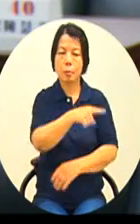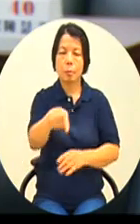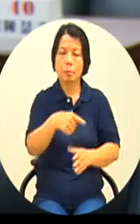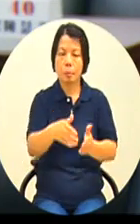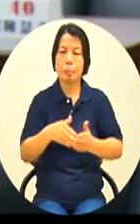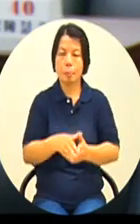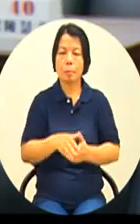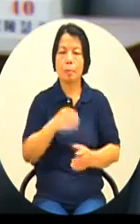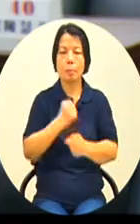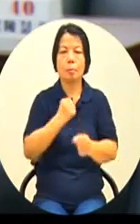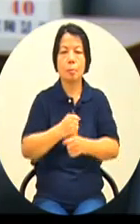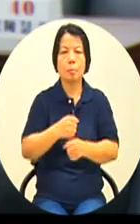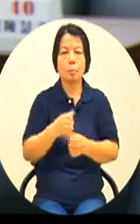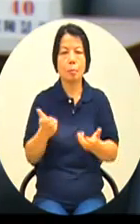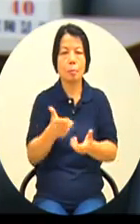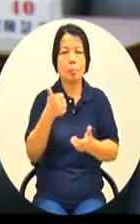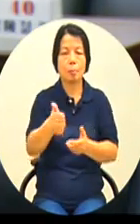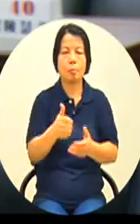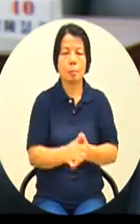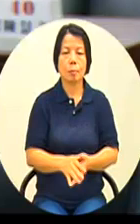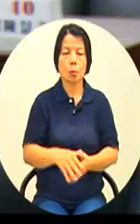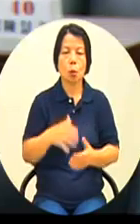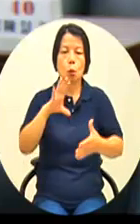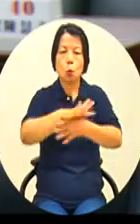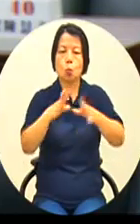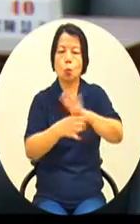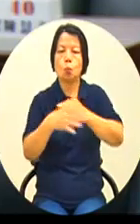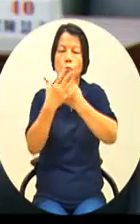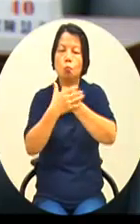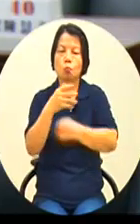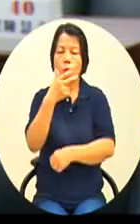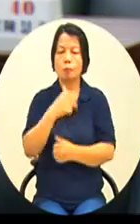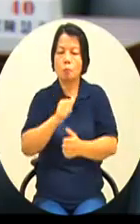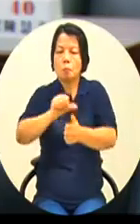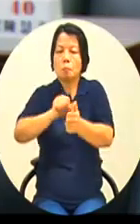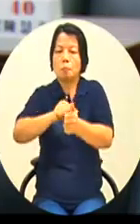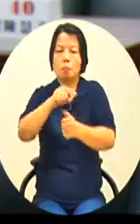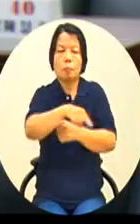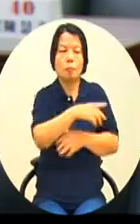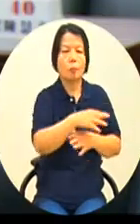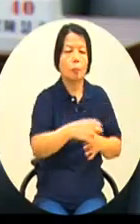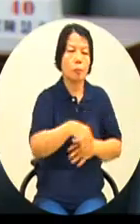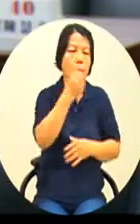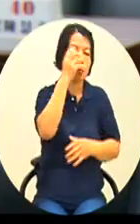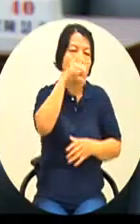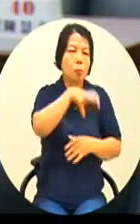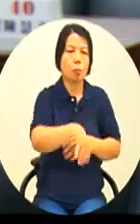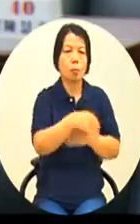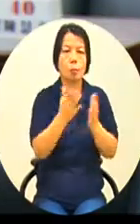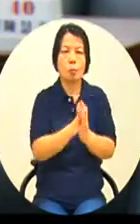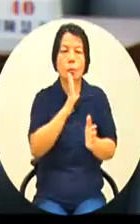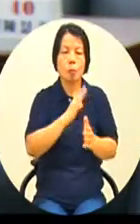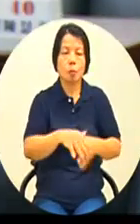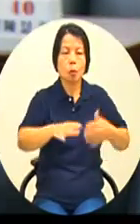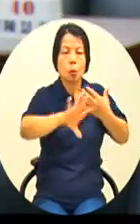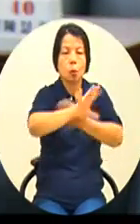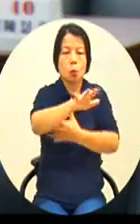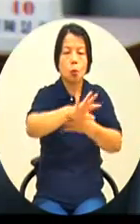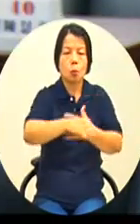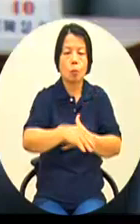好，诶，文化界较保守。咱观光局者吼，可能恁有车出去到外国交